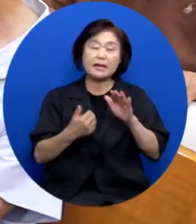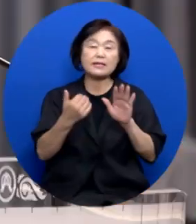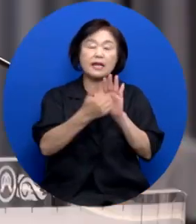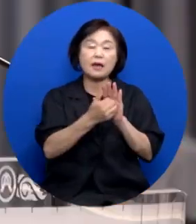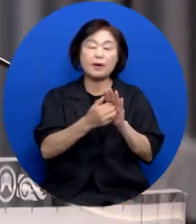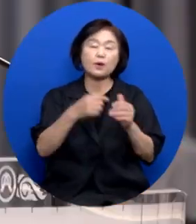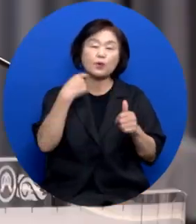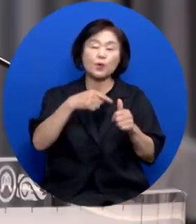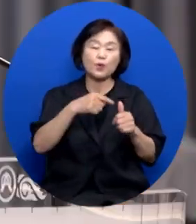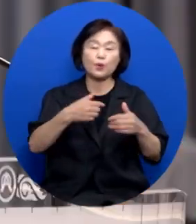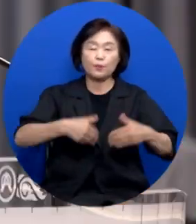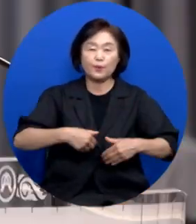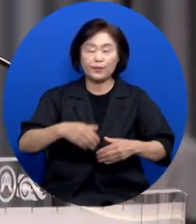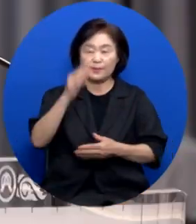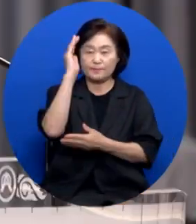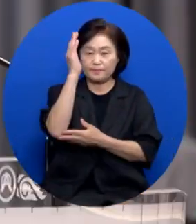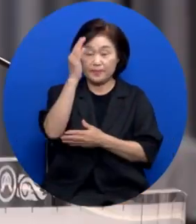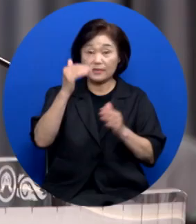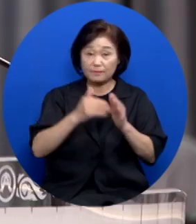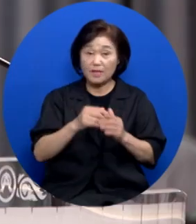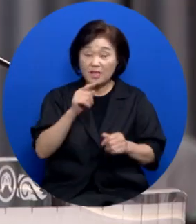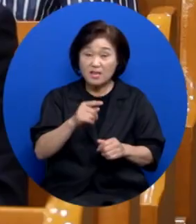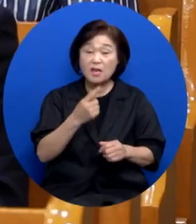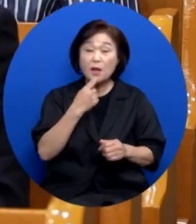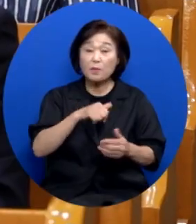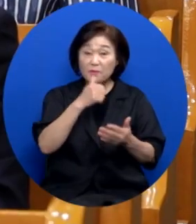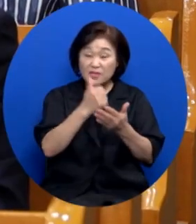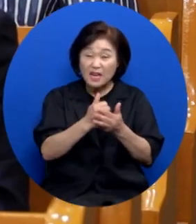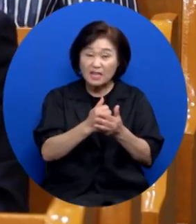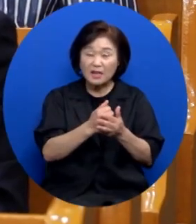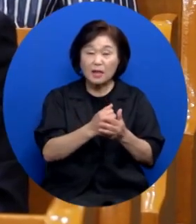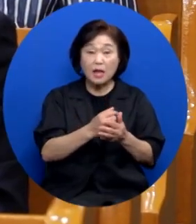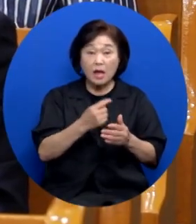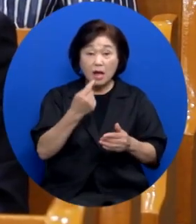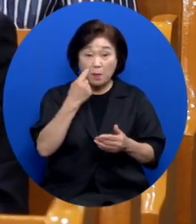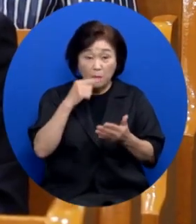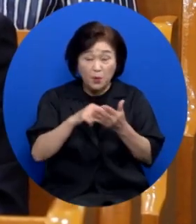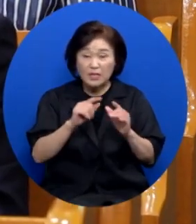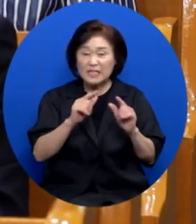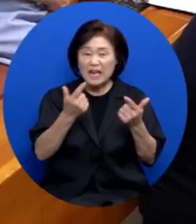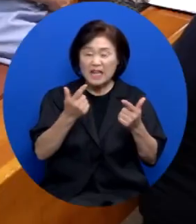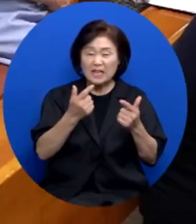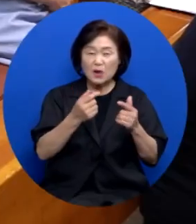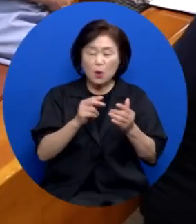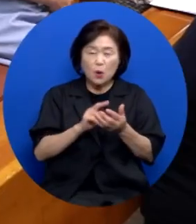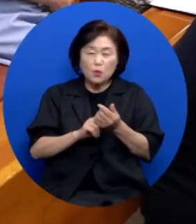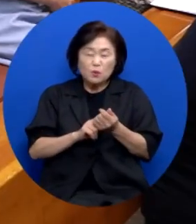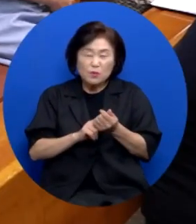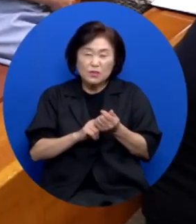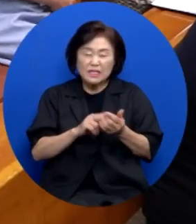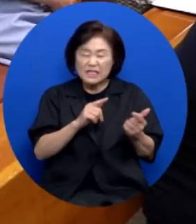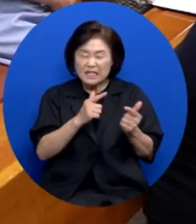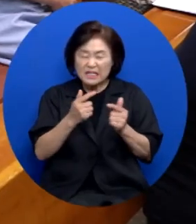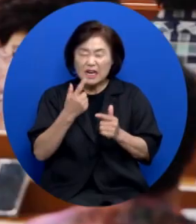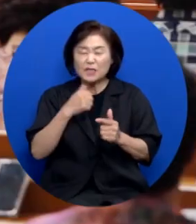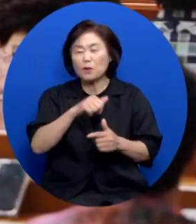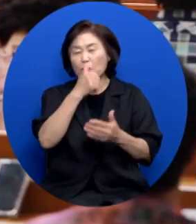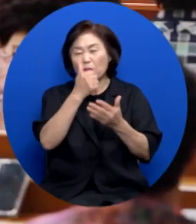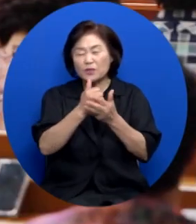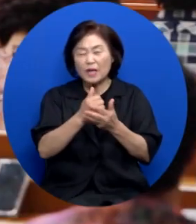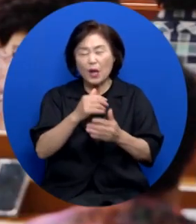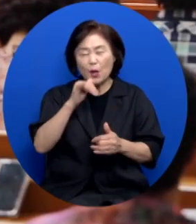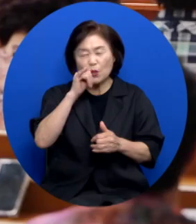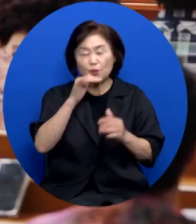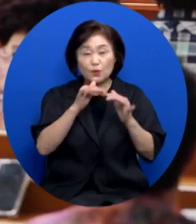강조했습니다 또 마약류 범죄는 드러나지 않는 암수율이 높아 적발 시에 최소 30배에 이르는 중독자가 있음을